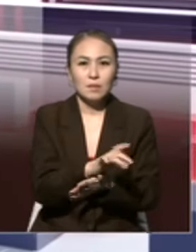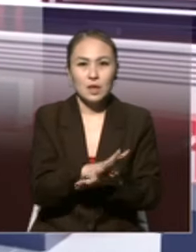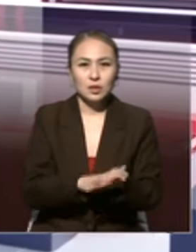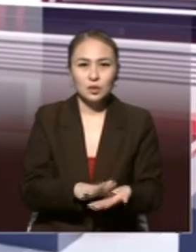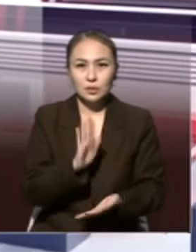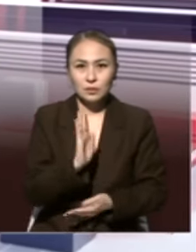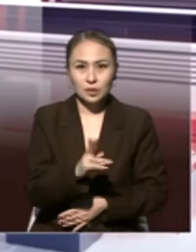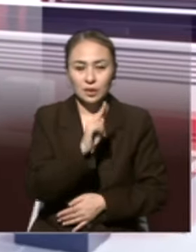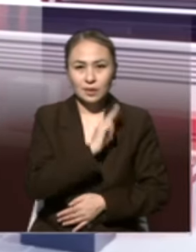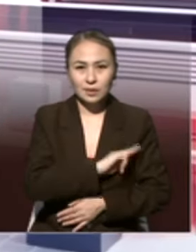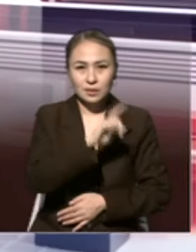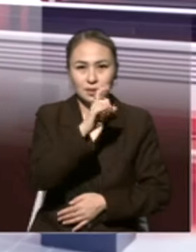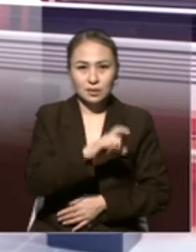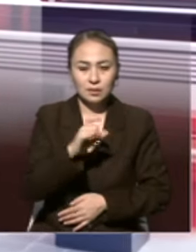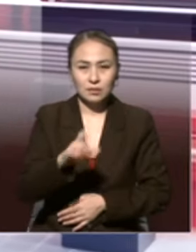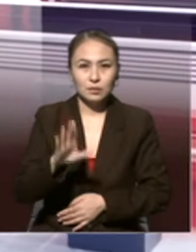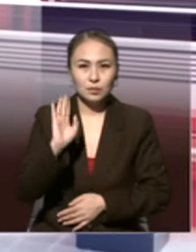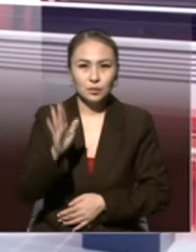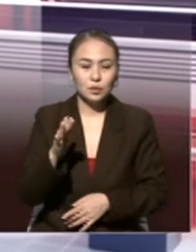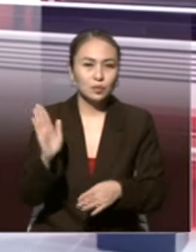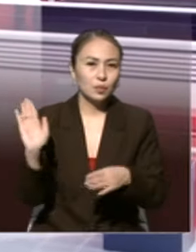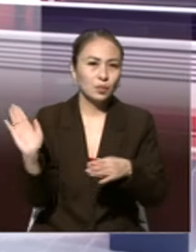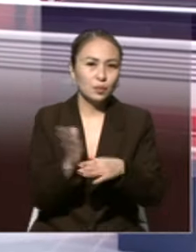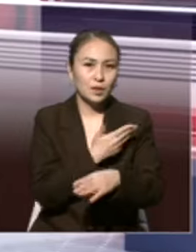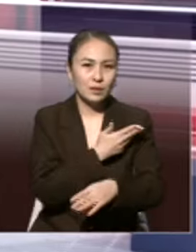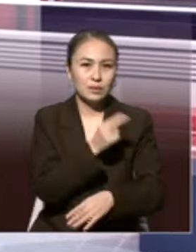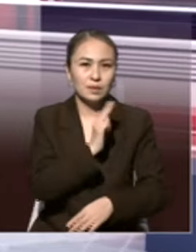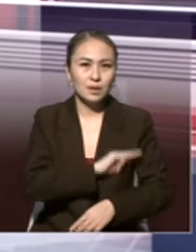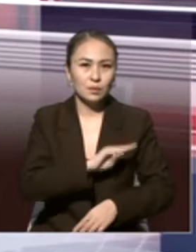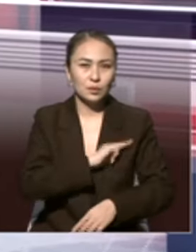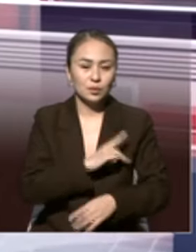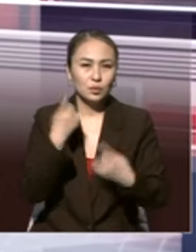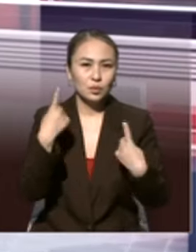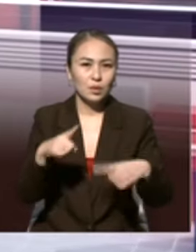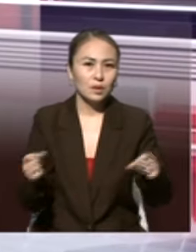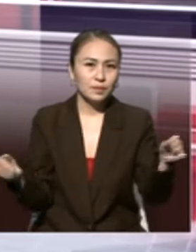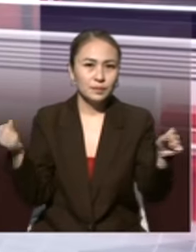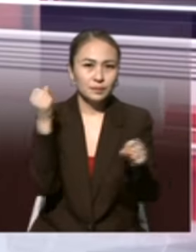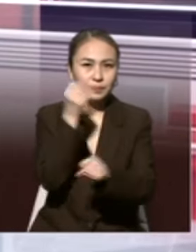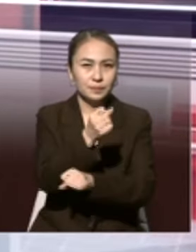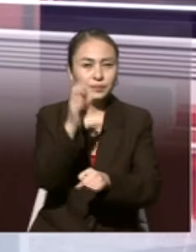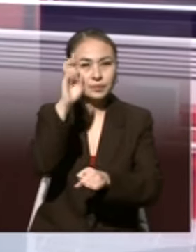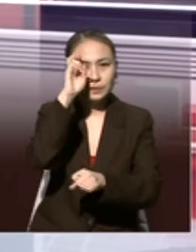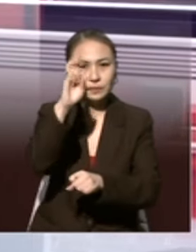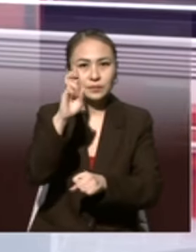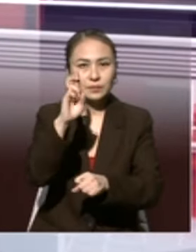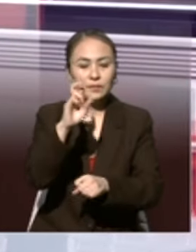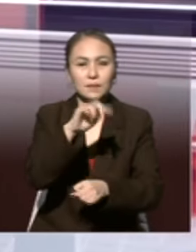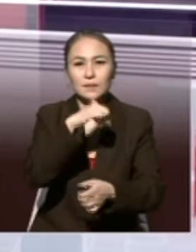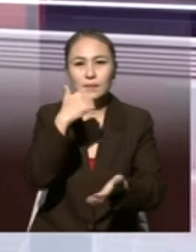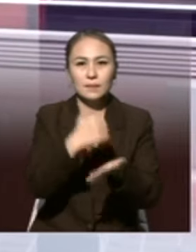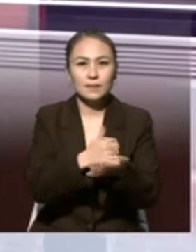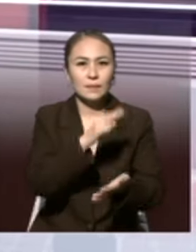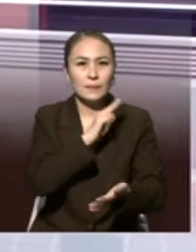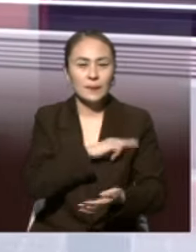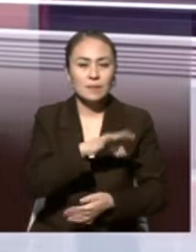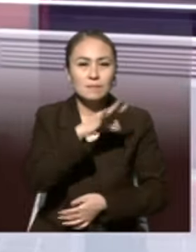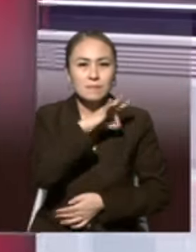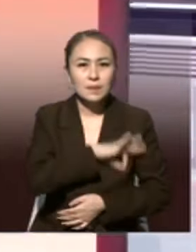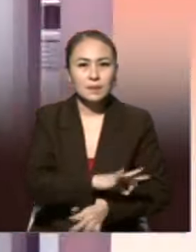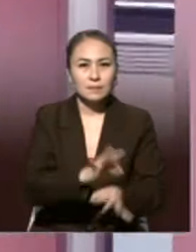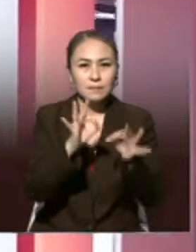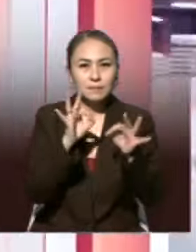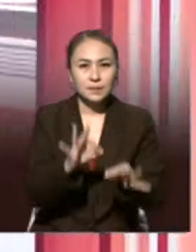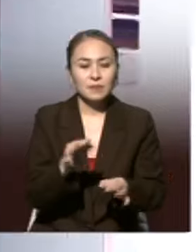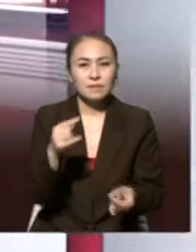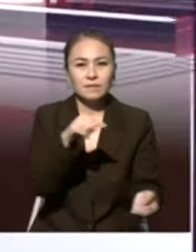тиісті қызметкерлерді лауазымынан босату қажет. Ең бастысы критерий – мемлекет қызметшілерінің тиімділігі,